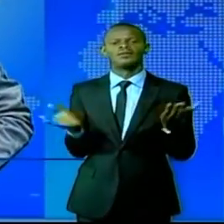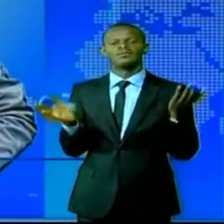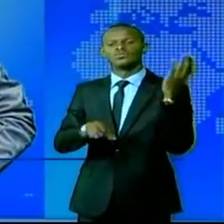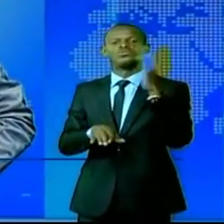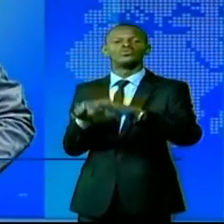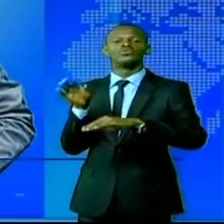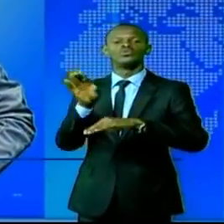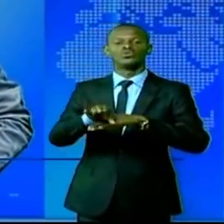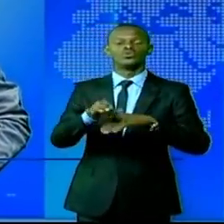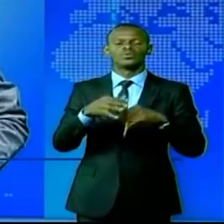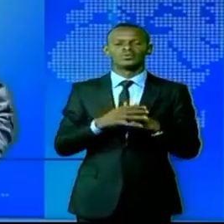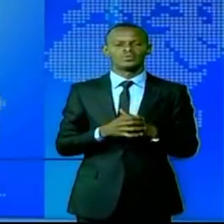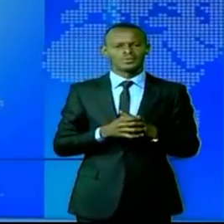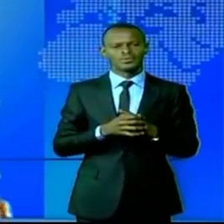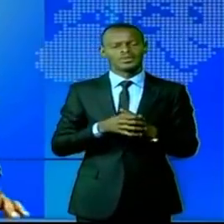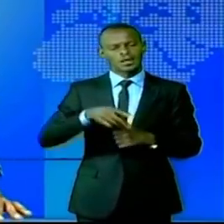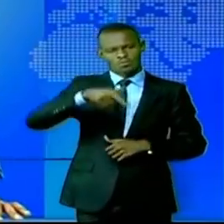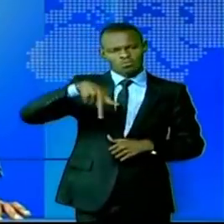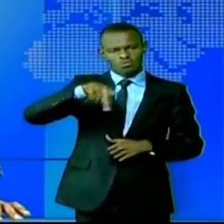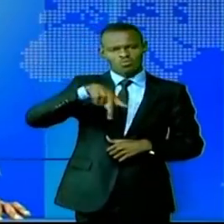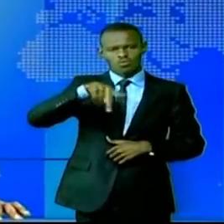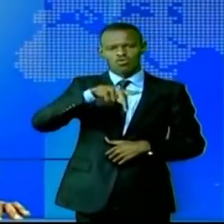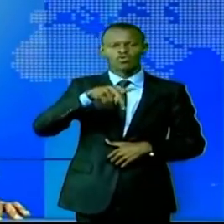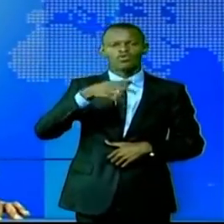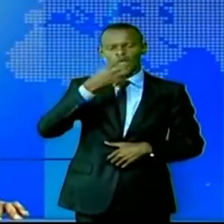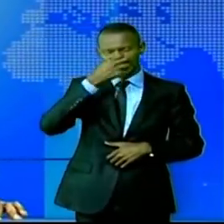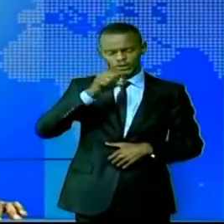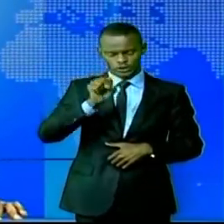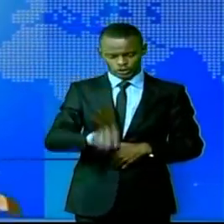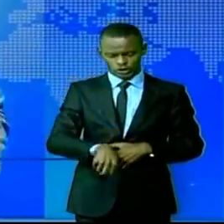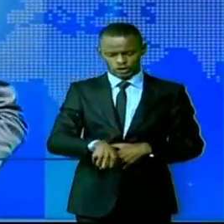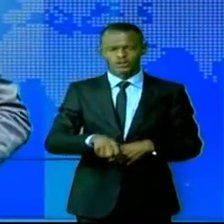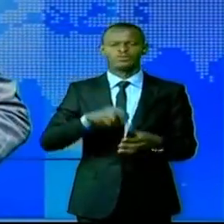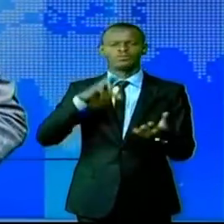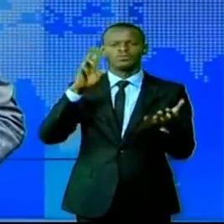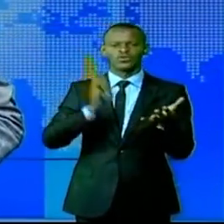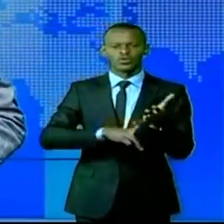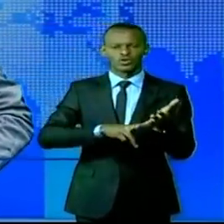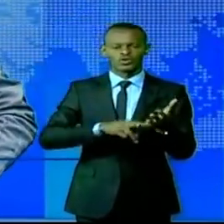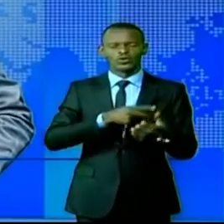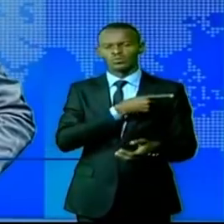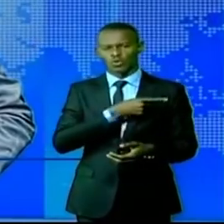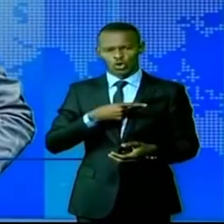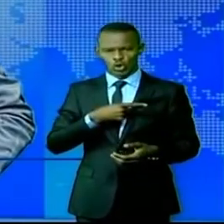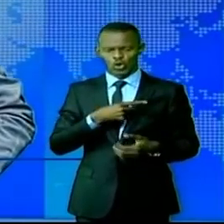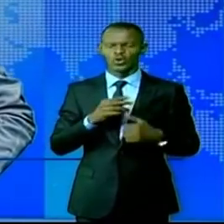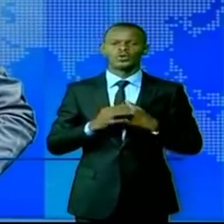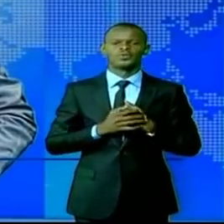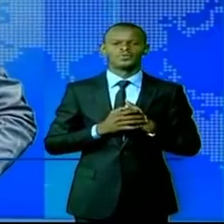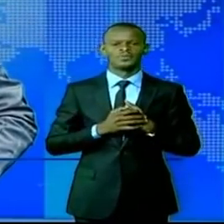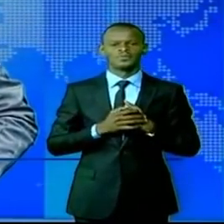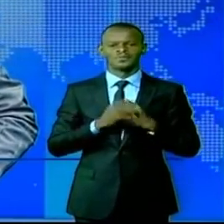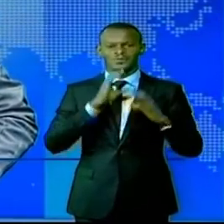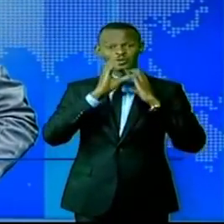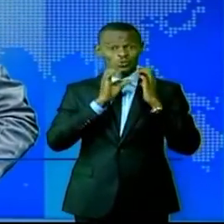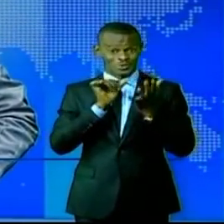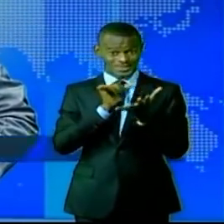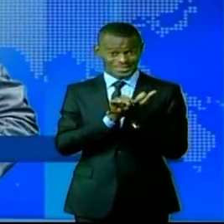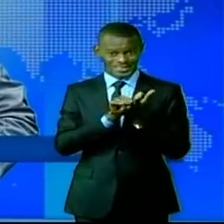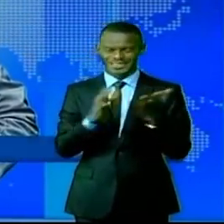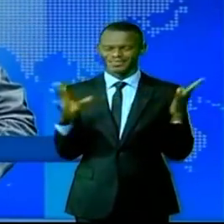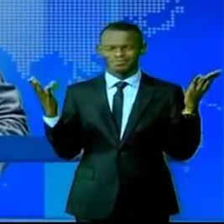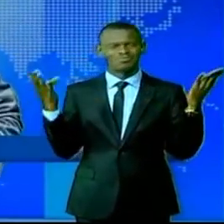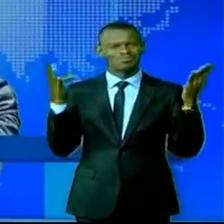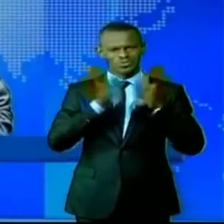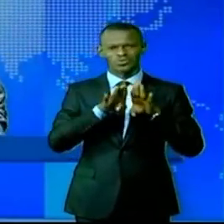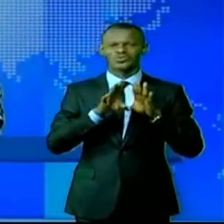à Walungu dans la province du Sud Kivu, signé par le protocole. C'est par cette note que nous bouclons